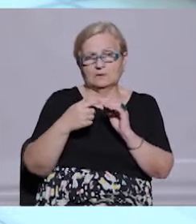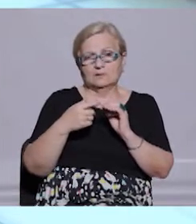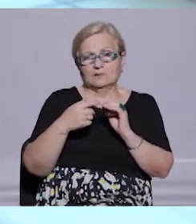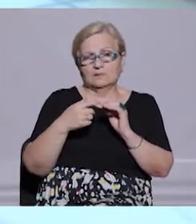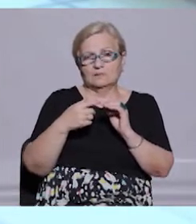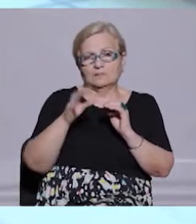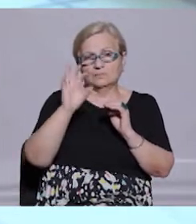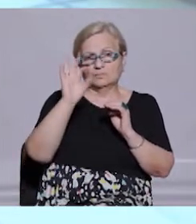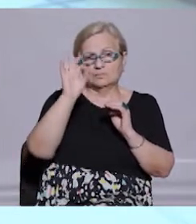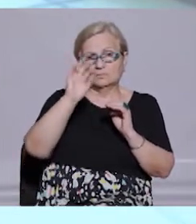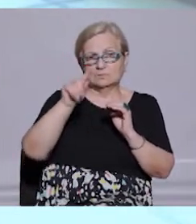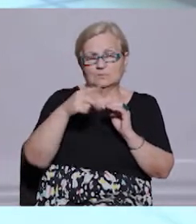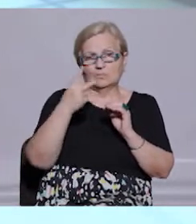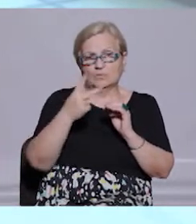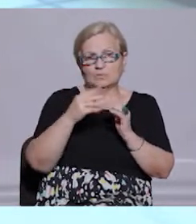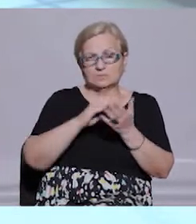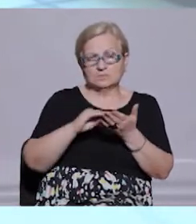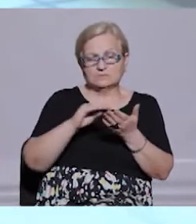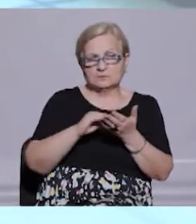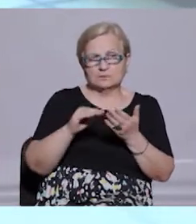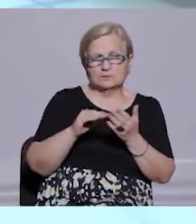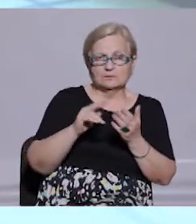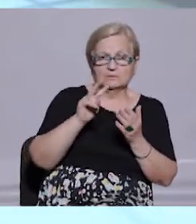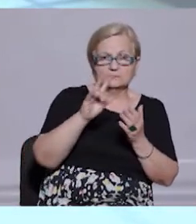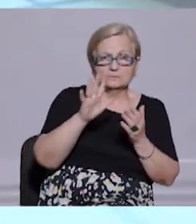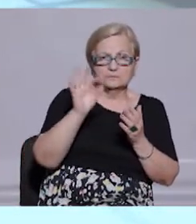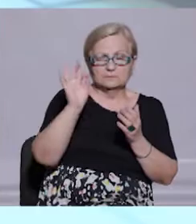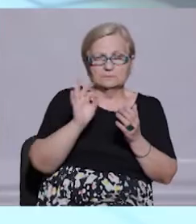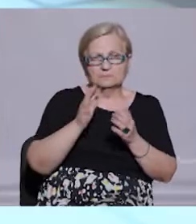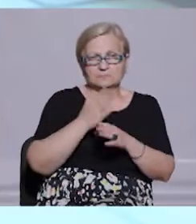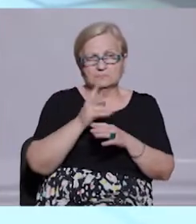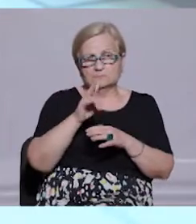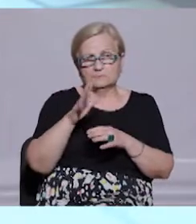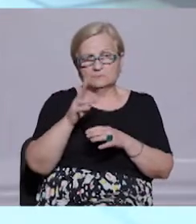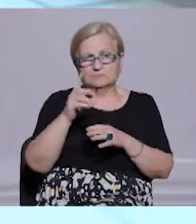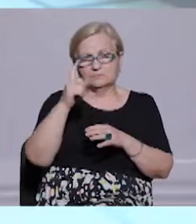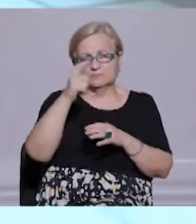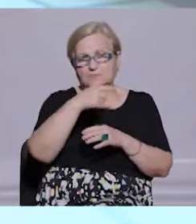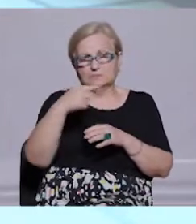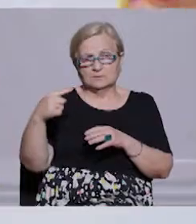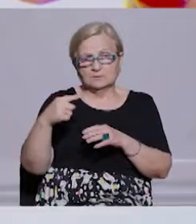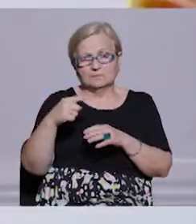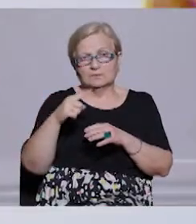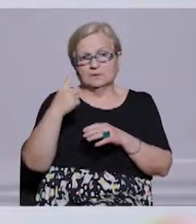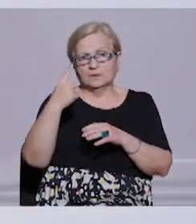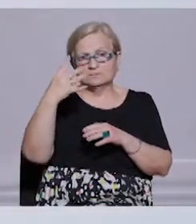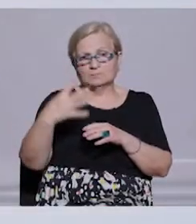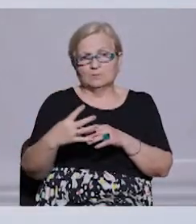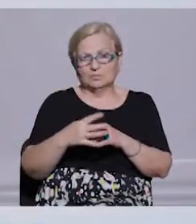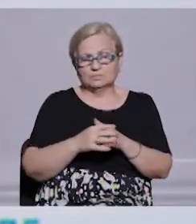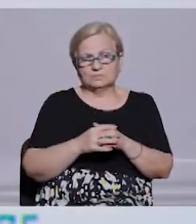წილადად 0.2 მიათედი ესე ჩაიწერება. 25% არის 25 მიასედი, იგივე